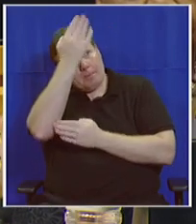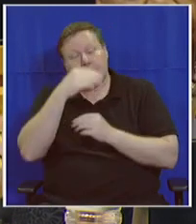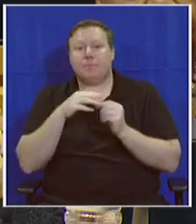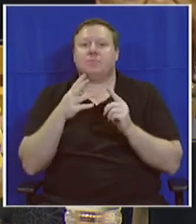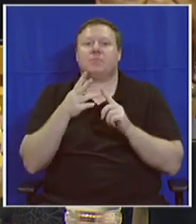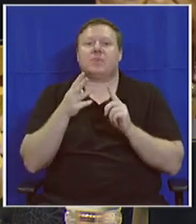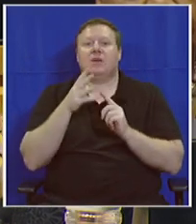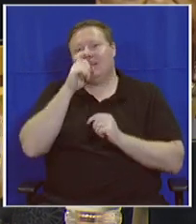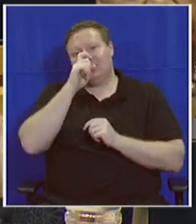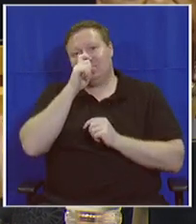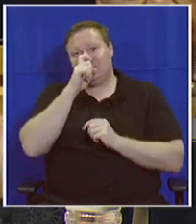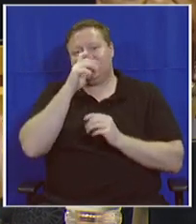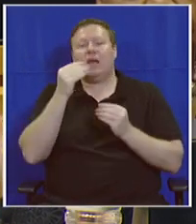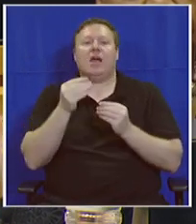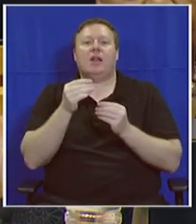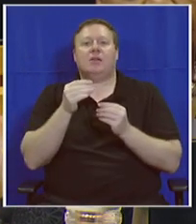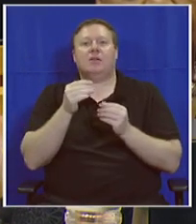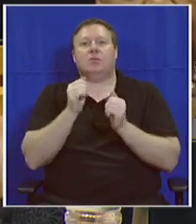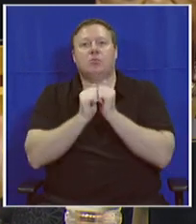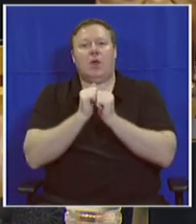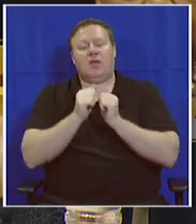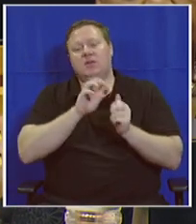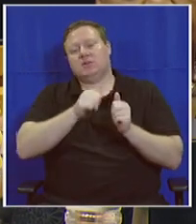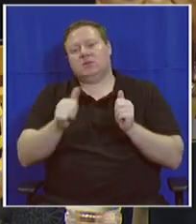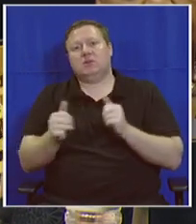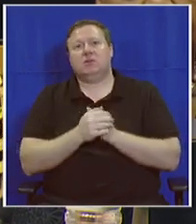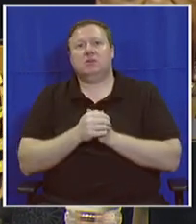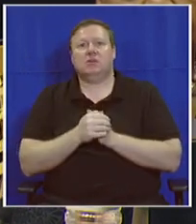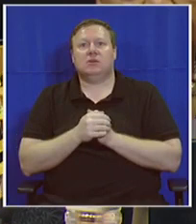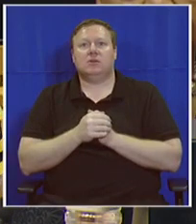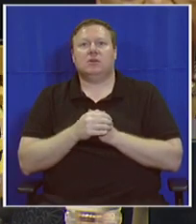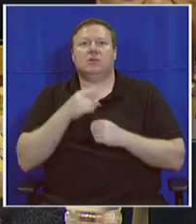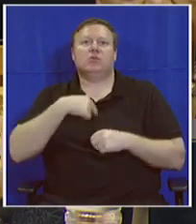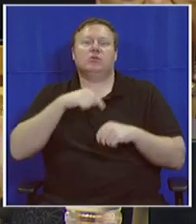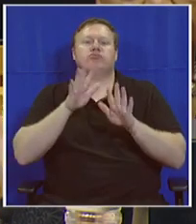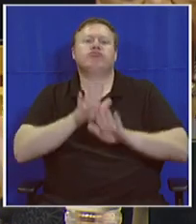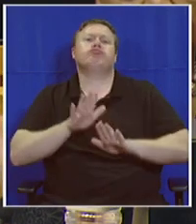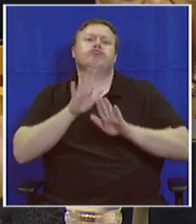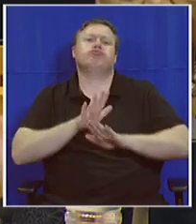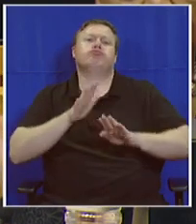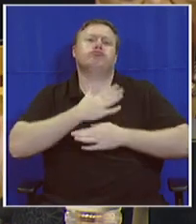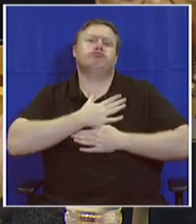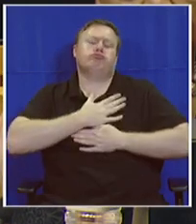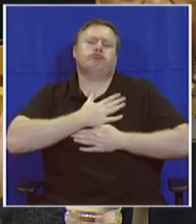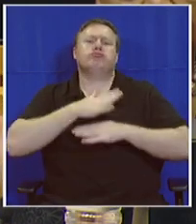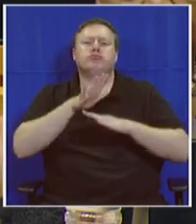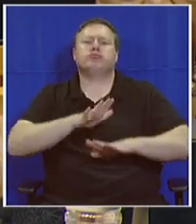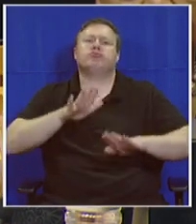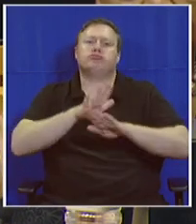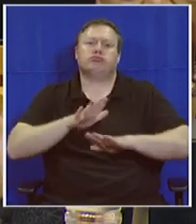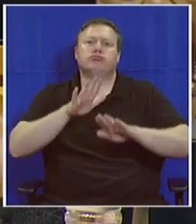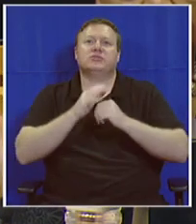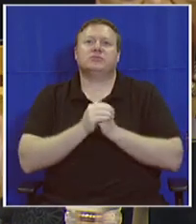bakhe masithumele olovelwano ke olungazenzisiyo ngelithi yanga umphefumlo wakhe